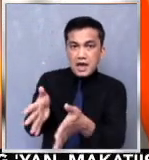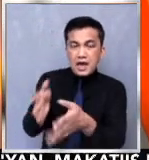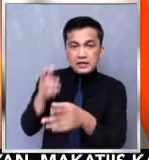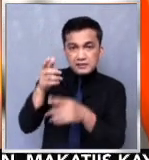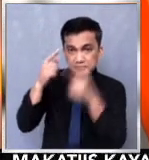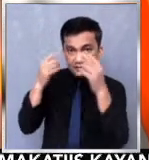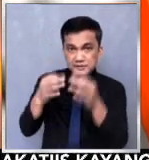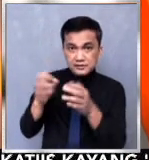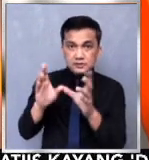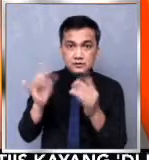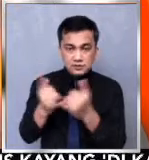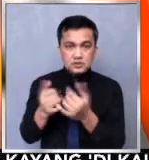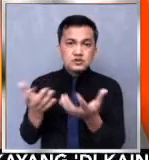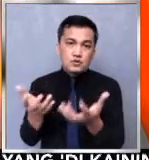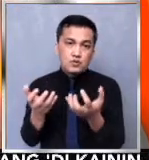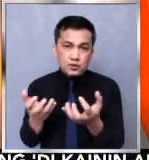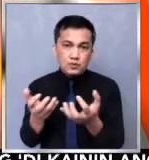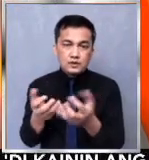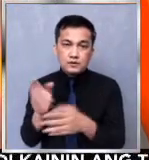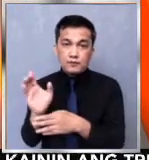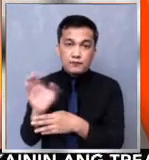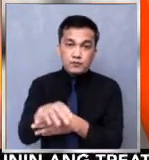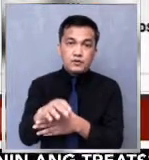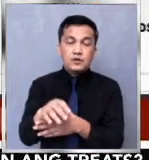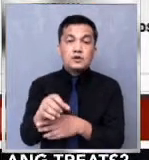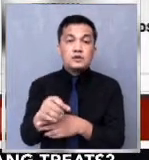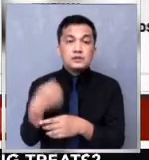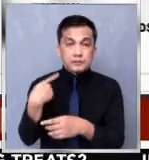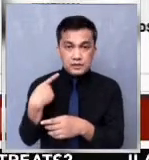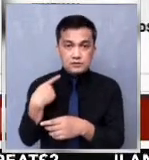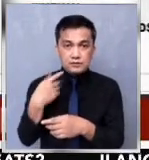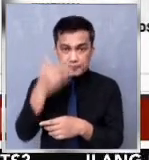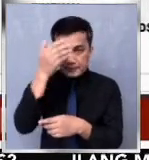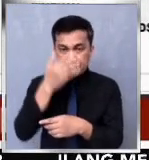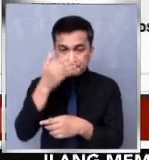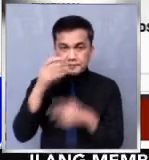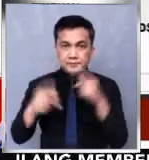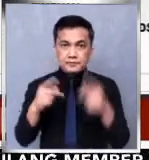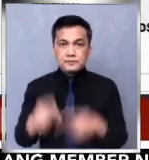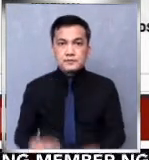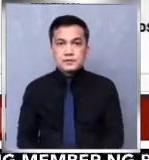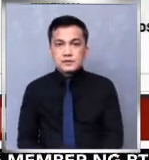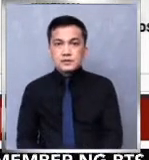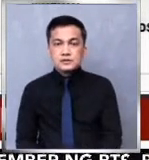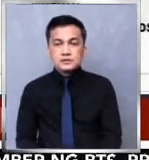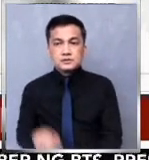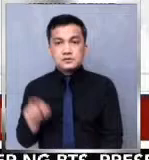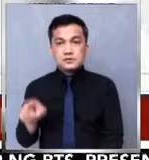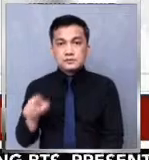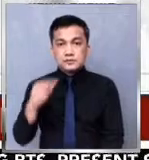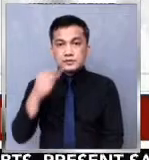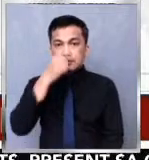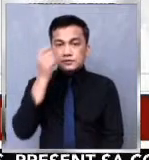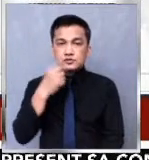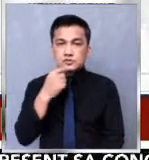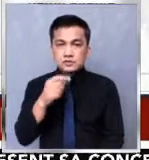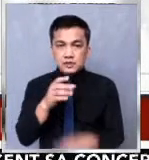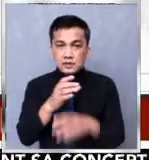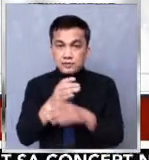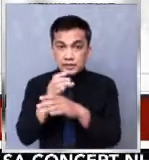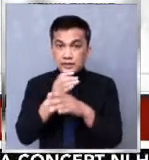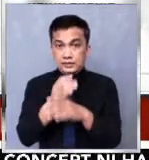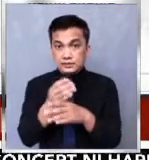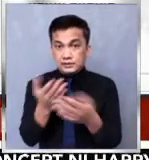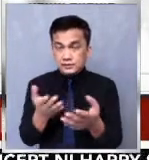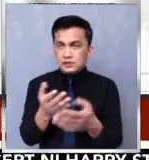would want to impose na merong face shields sa mga tao. Ito naman po ay bunga ng pagiging cautious lang natin at bilang protection sa lahat.